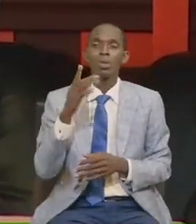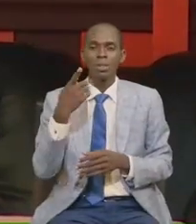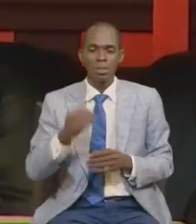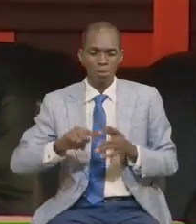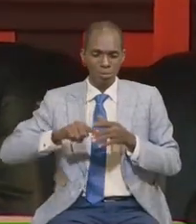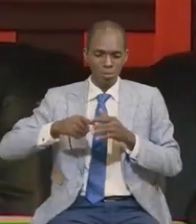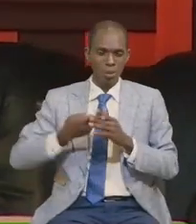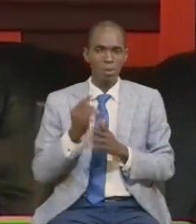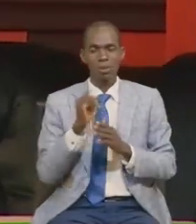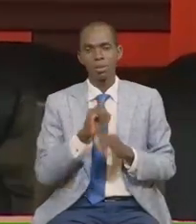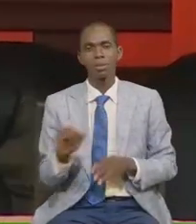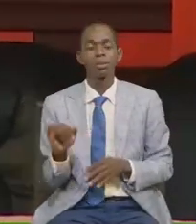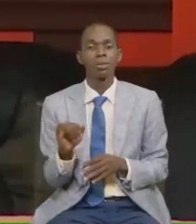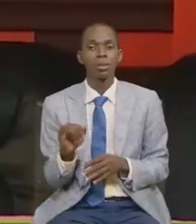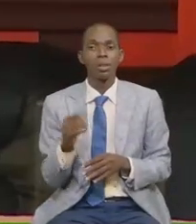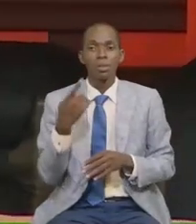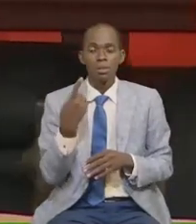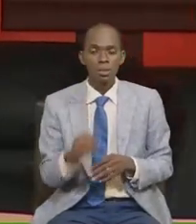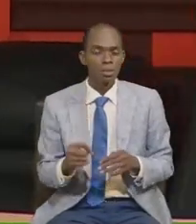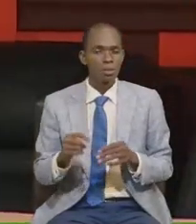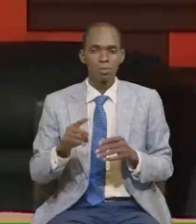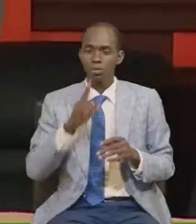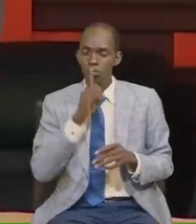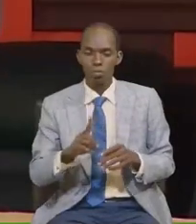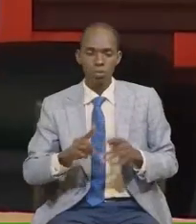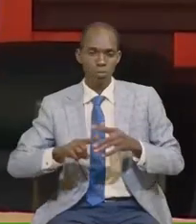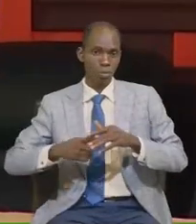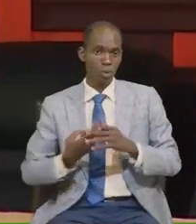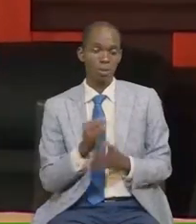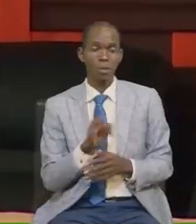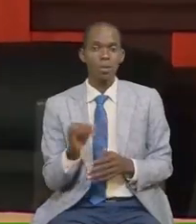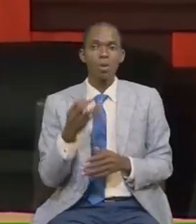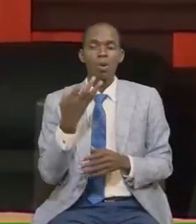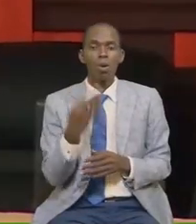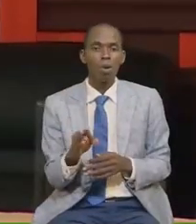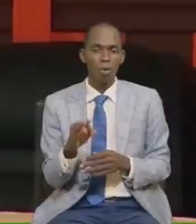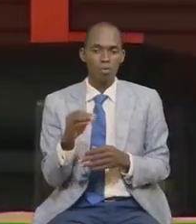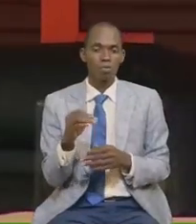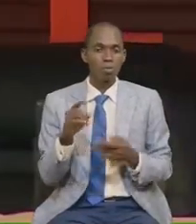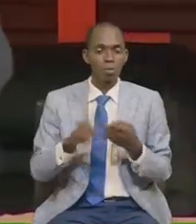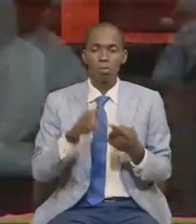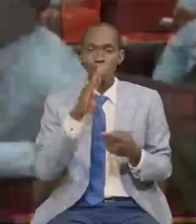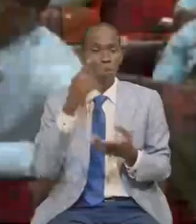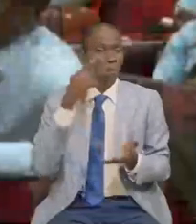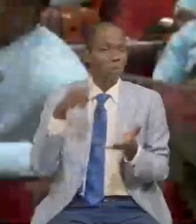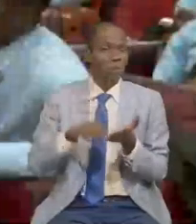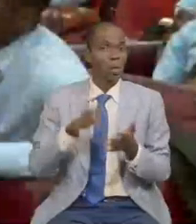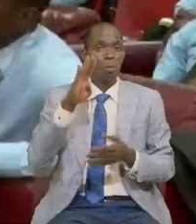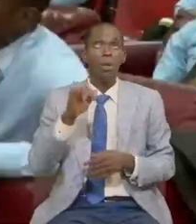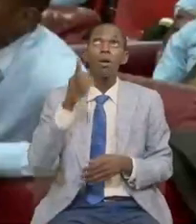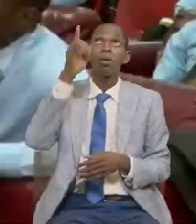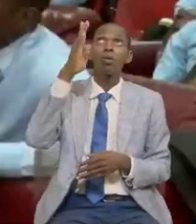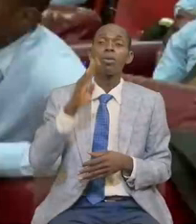le commencement, la source même du travail qui doit être reconnu par Dieu, c'est que